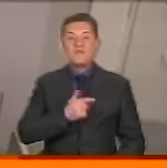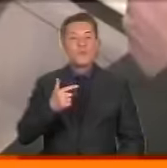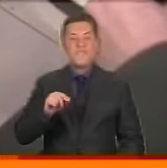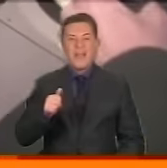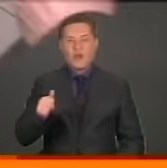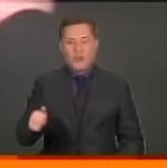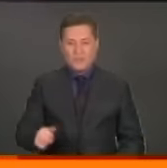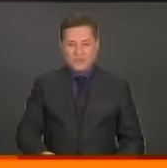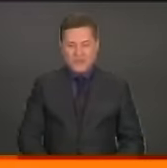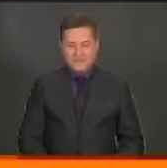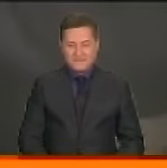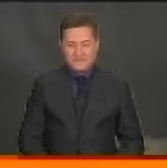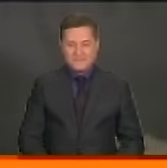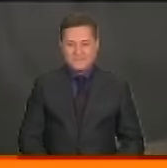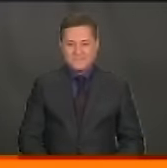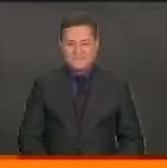кнопочка?